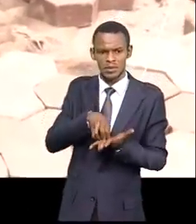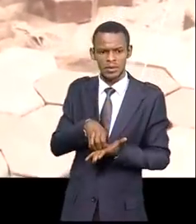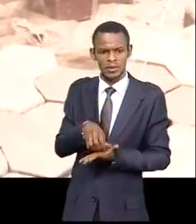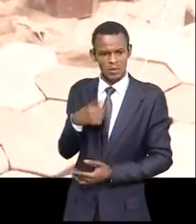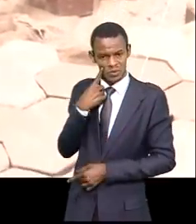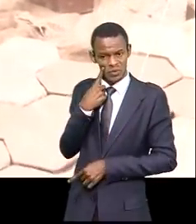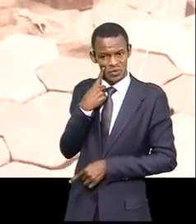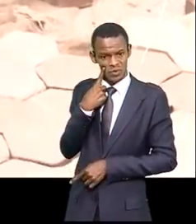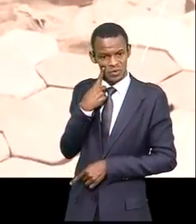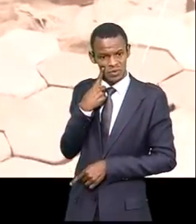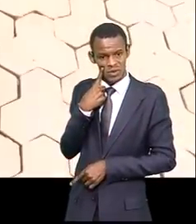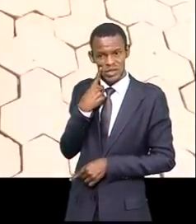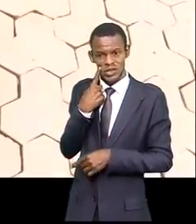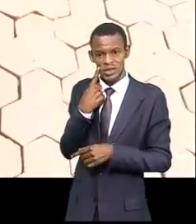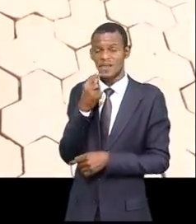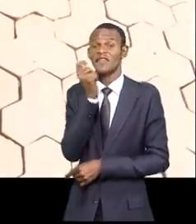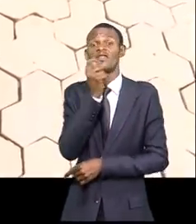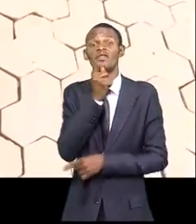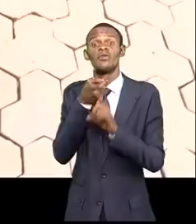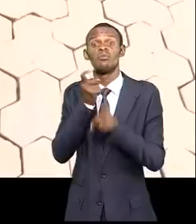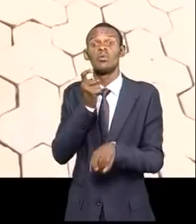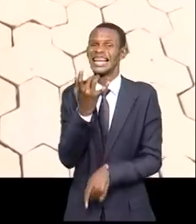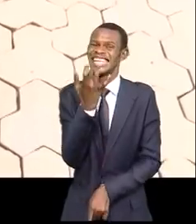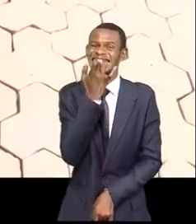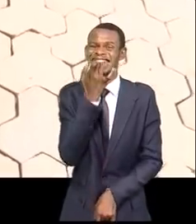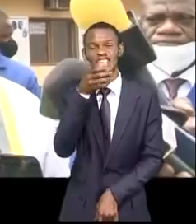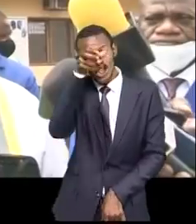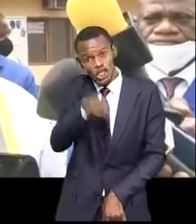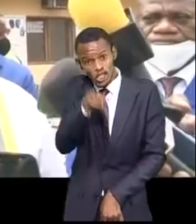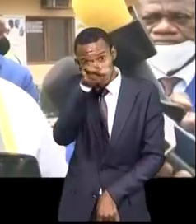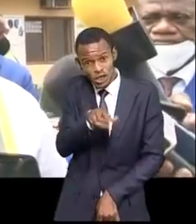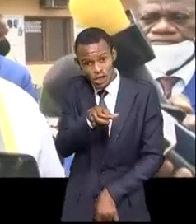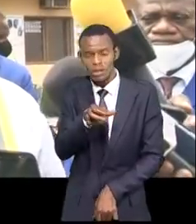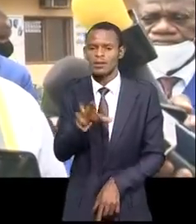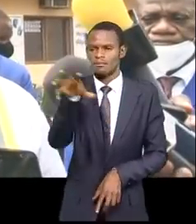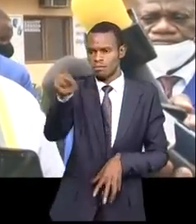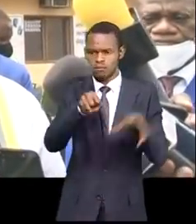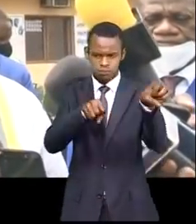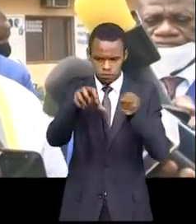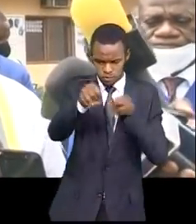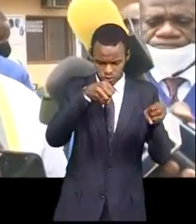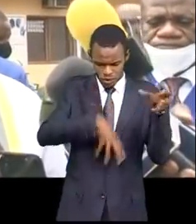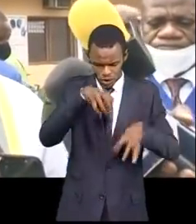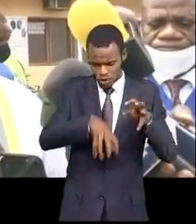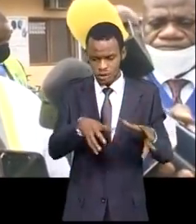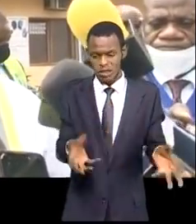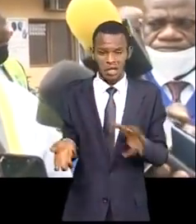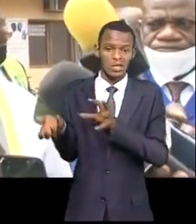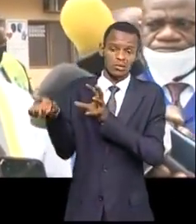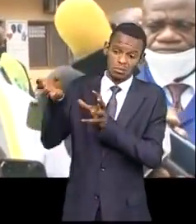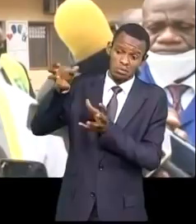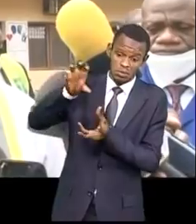encore dire les plastiques et donc nous allons intéresser les membres du gouvernement dans ce secteur à savoir les ministères